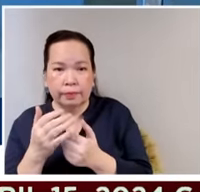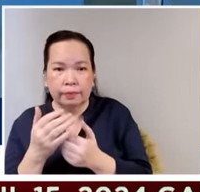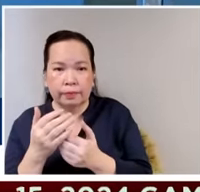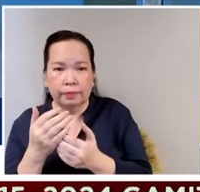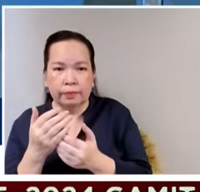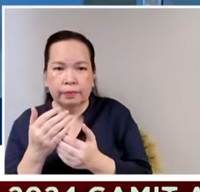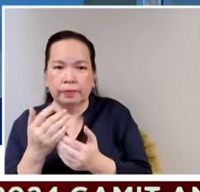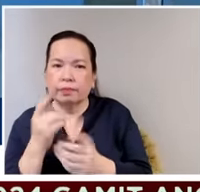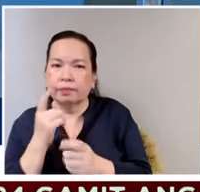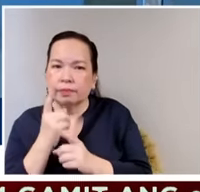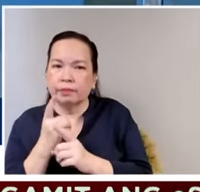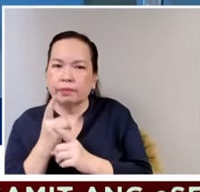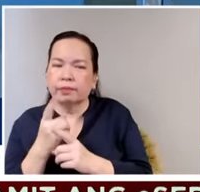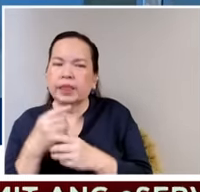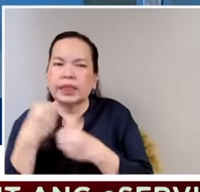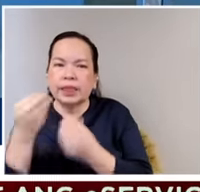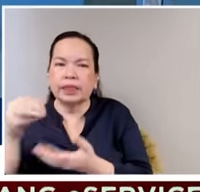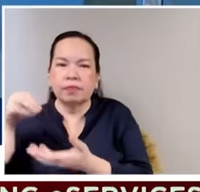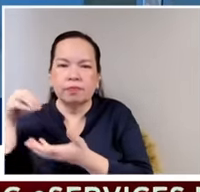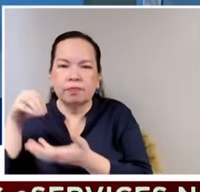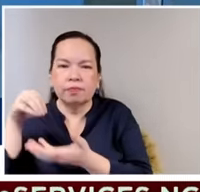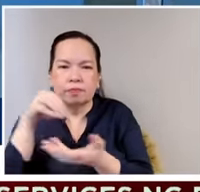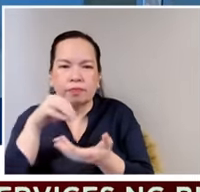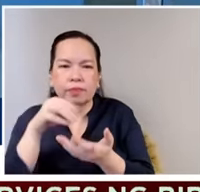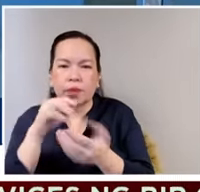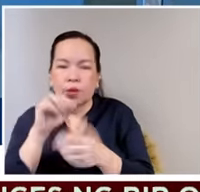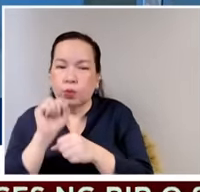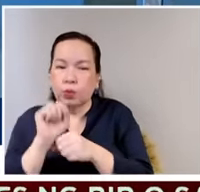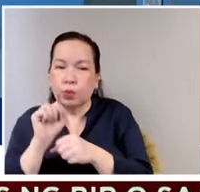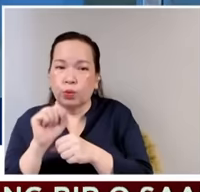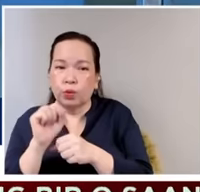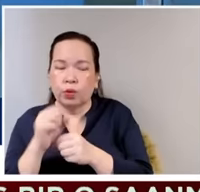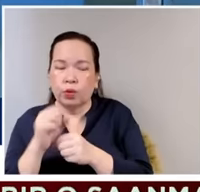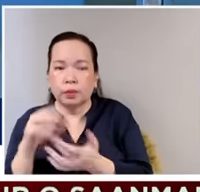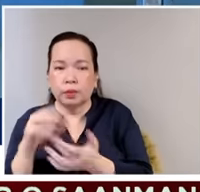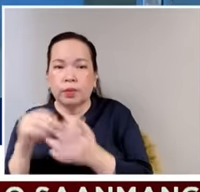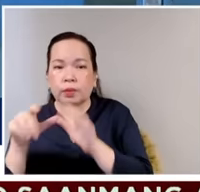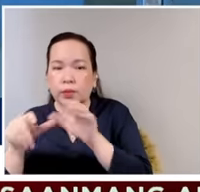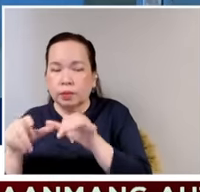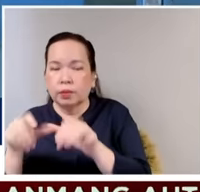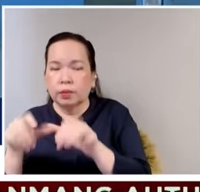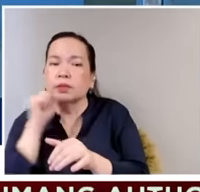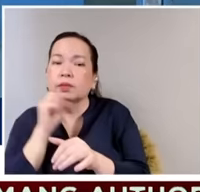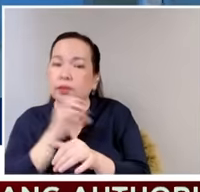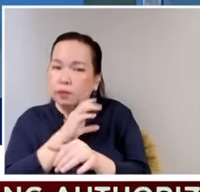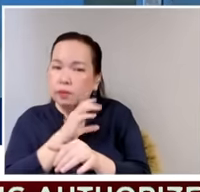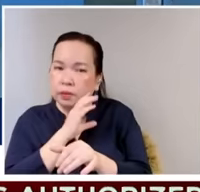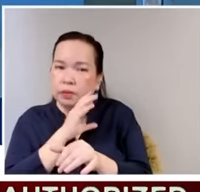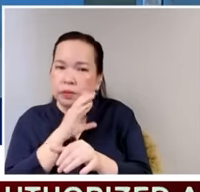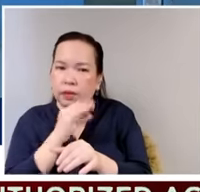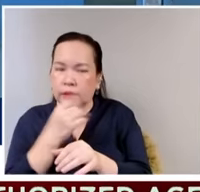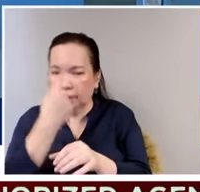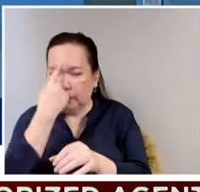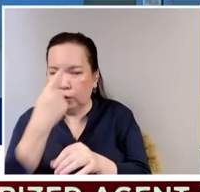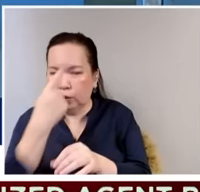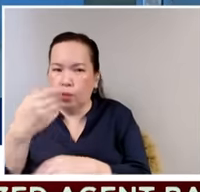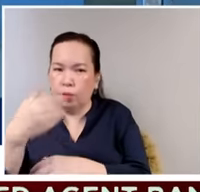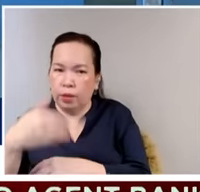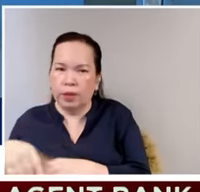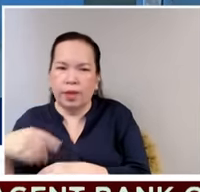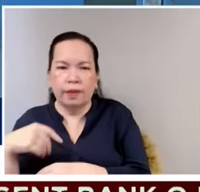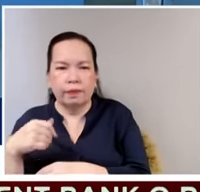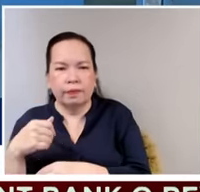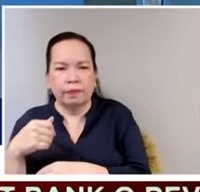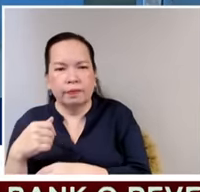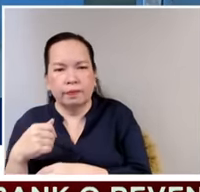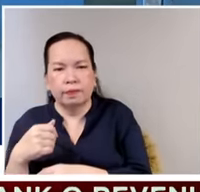inconvenience allowance yung mga empleyado nila na PWD, senior citizen at solo parents. At sabi din ni